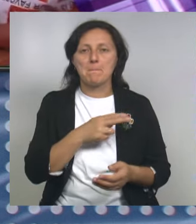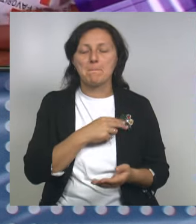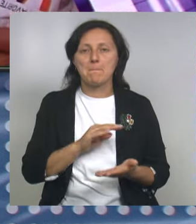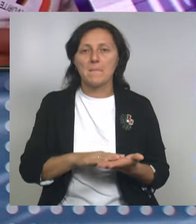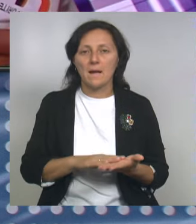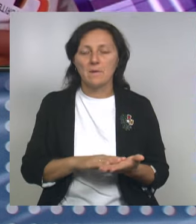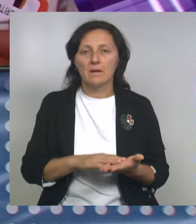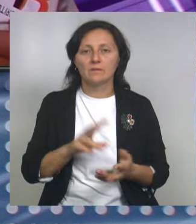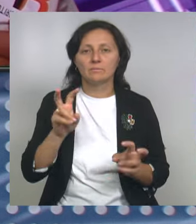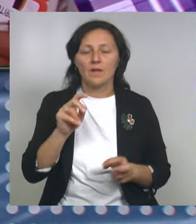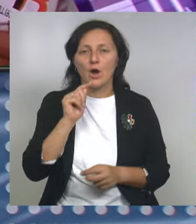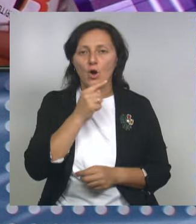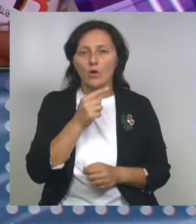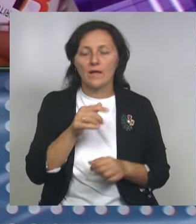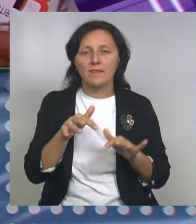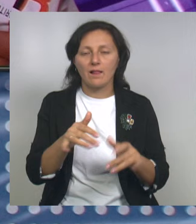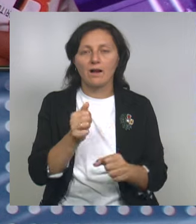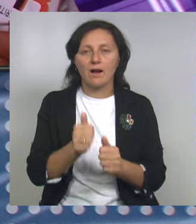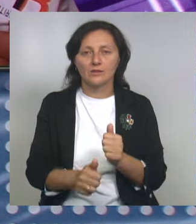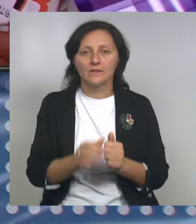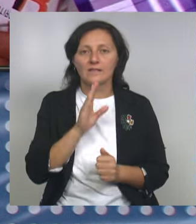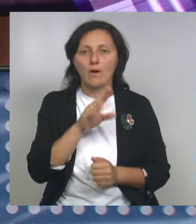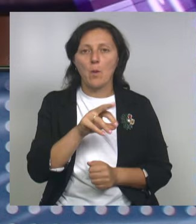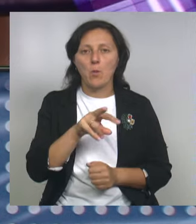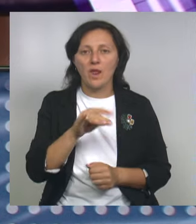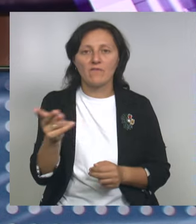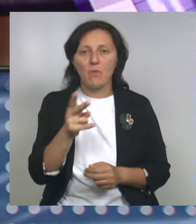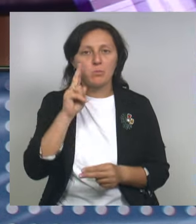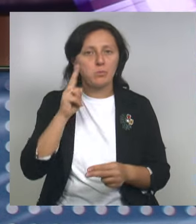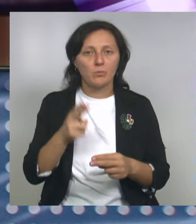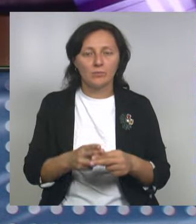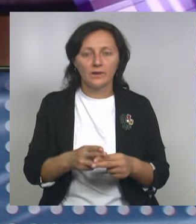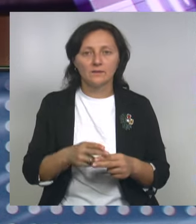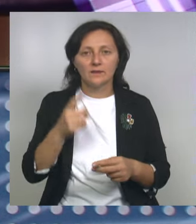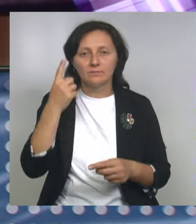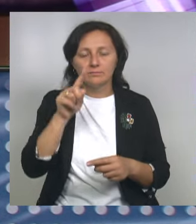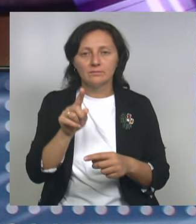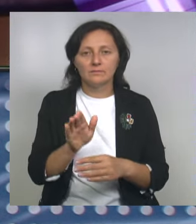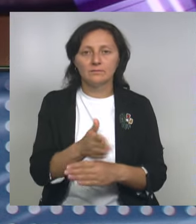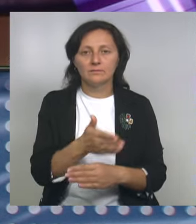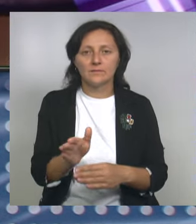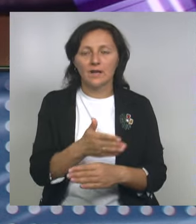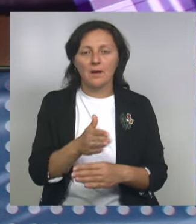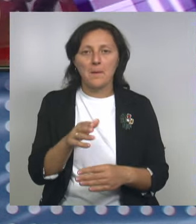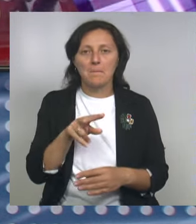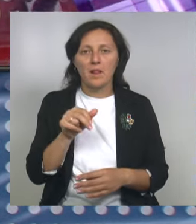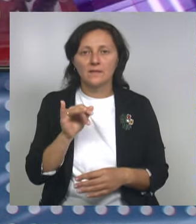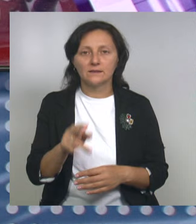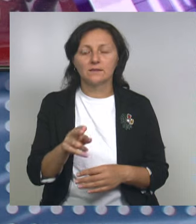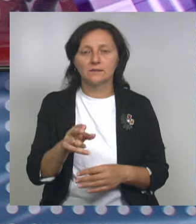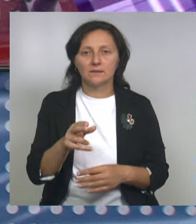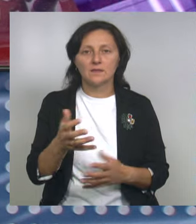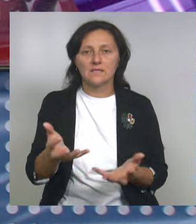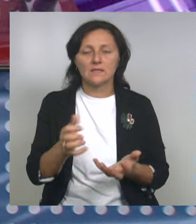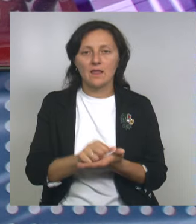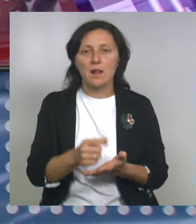Росприроднадзора «Экология – дело каждого». Полина вместе с братом представила идею сортировки пластика с помощью звука, заняла первое место в